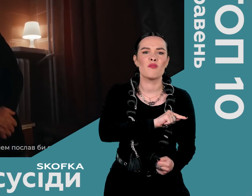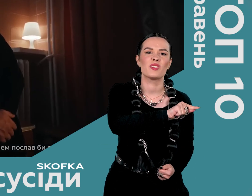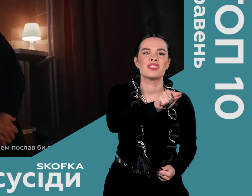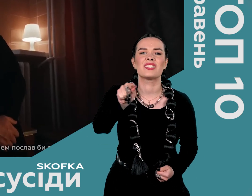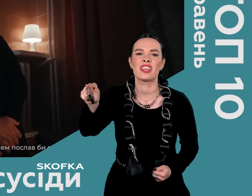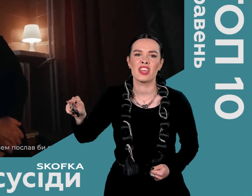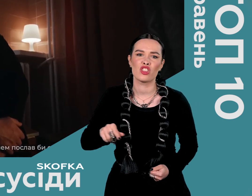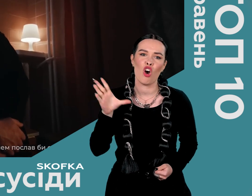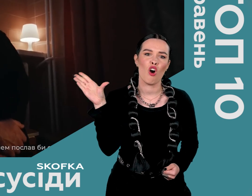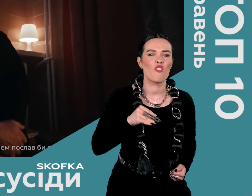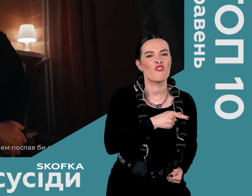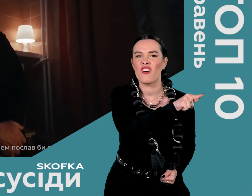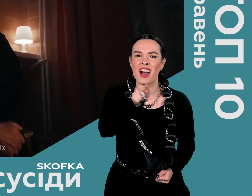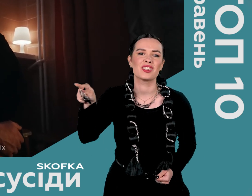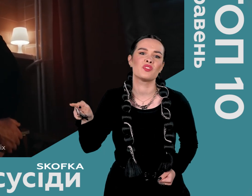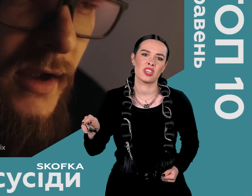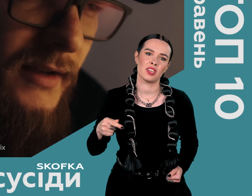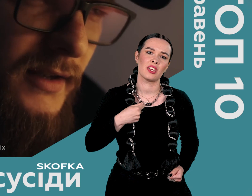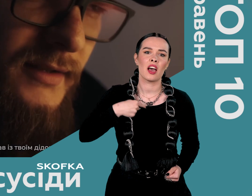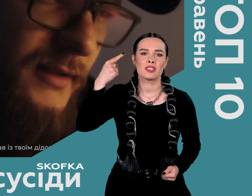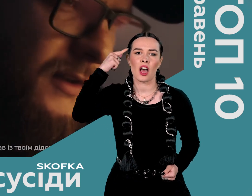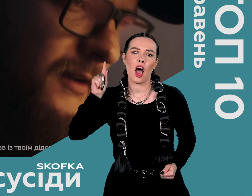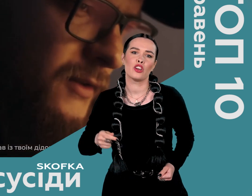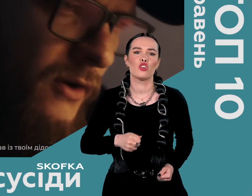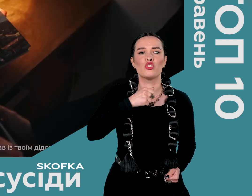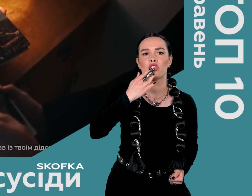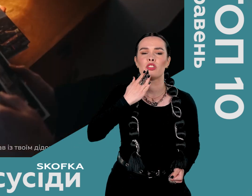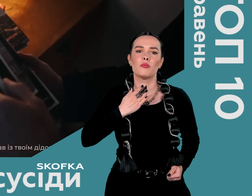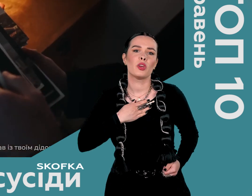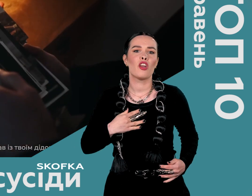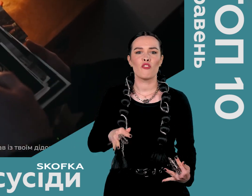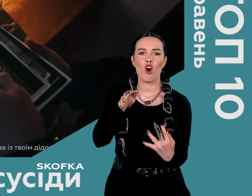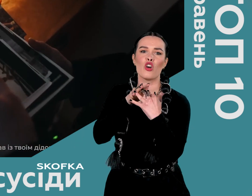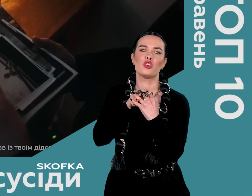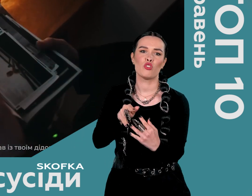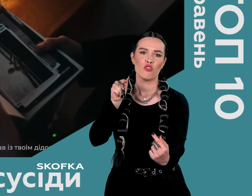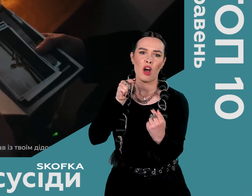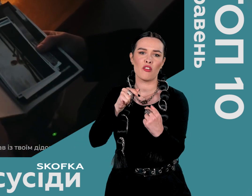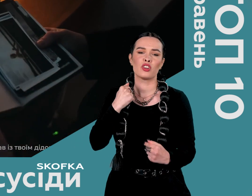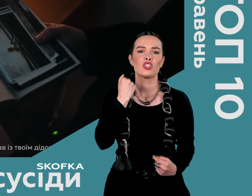Вас всі. Я знаю, діде мій.